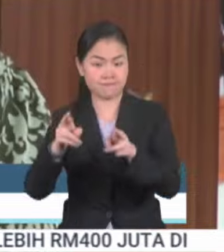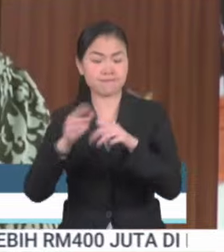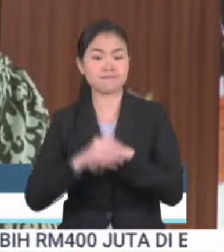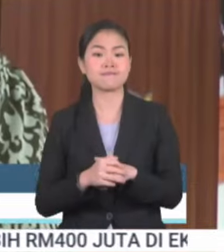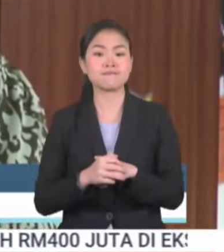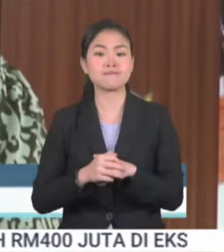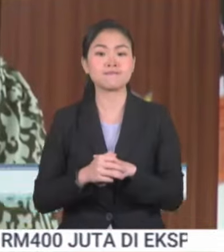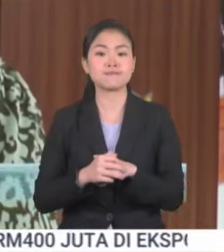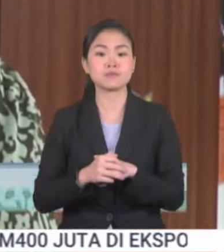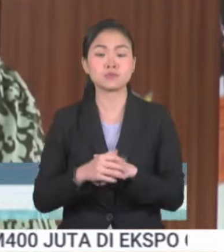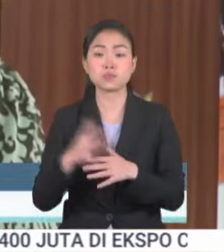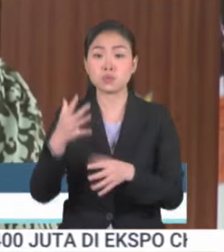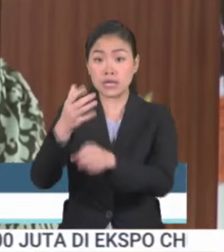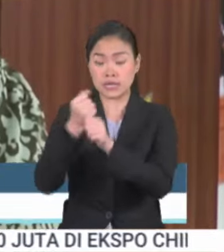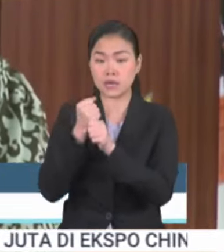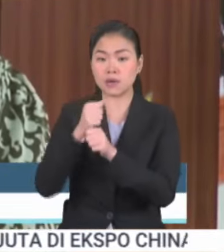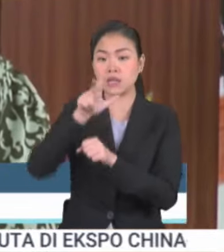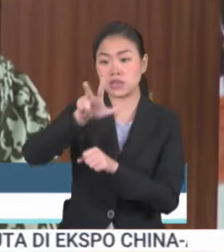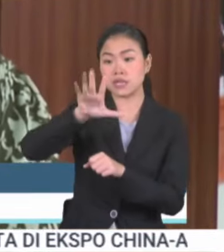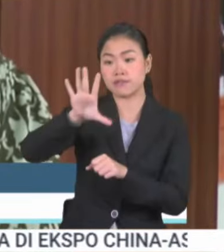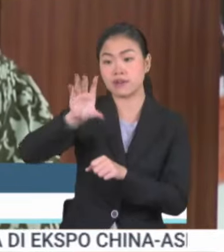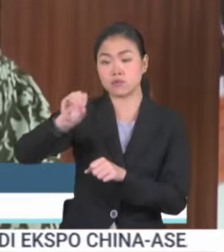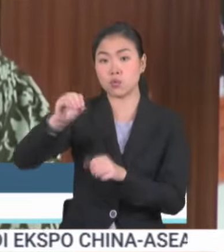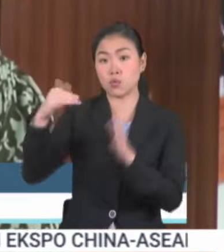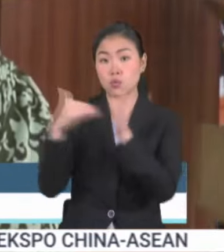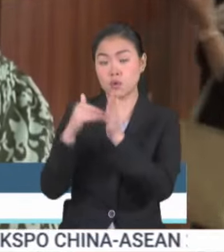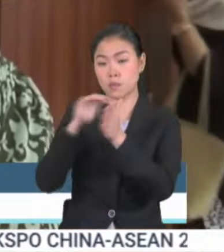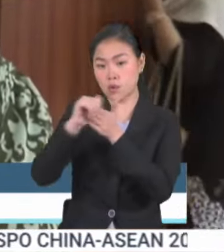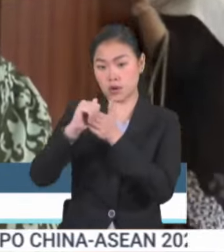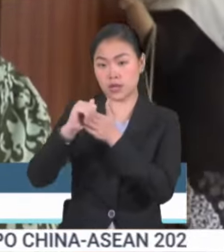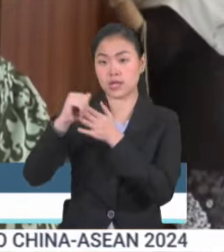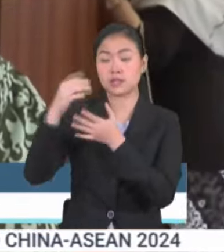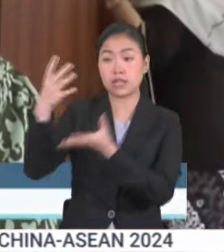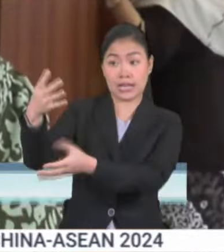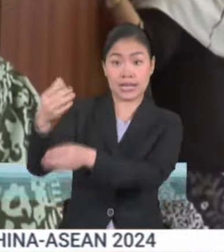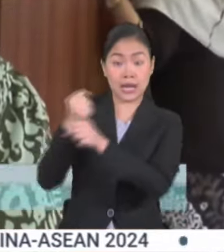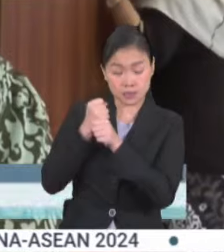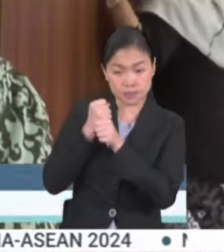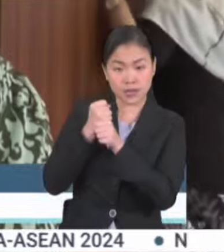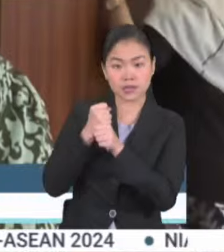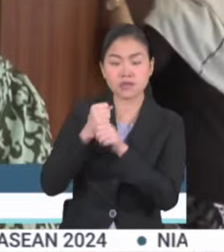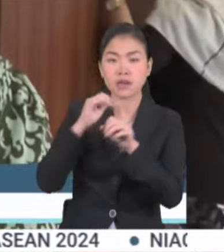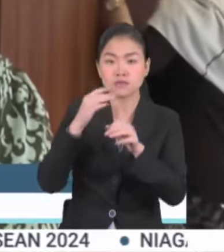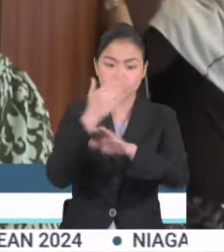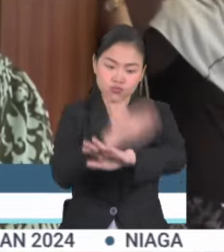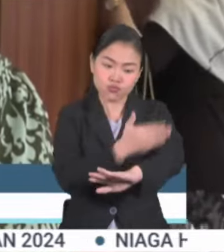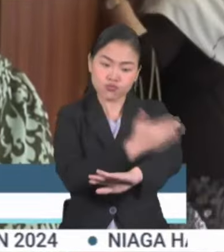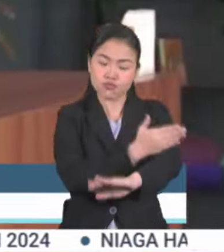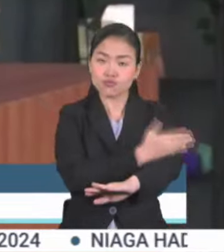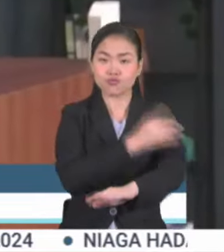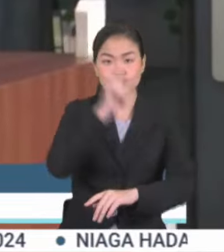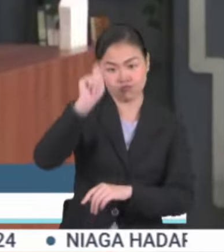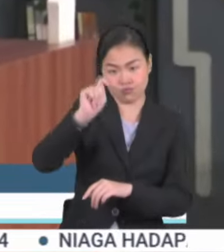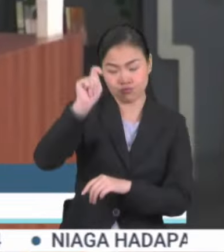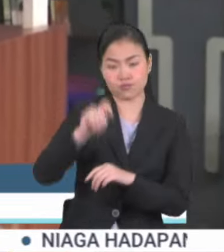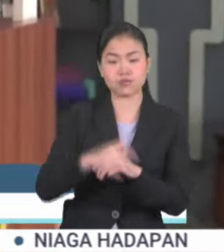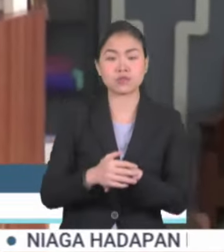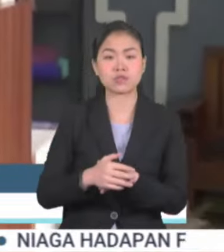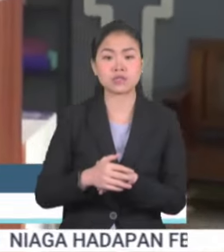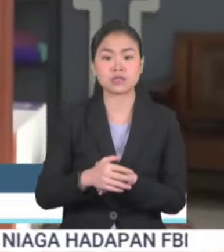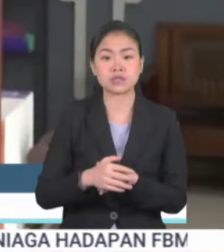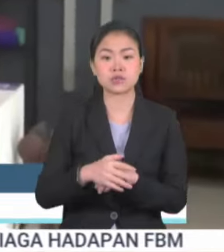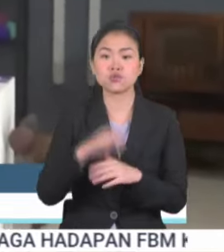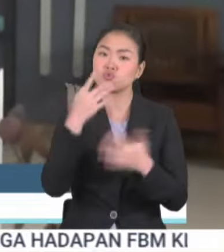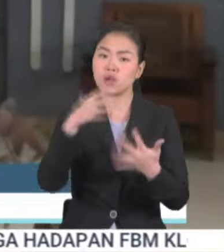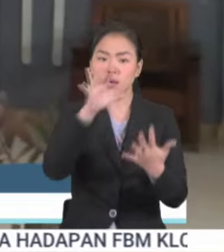kita mendapat bajet sebanyak RM350,000 lah untuk kita menaik taraf tandas yang ada dalam kawasan Tuan Jaya, di mana sebanyak 7